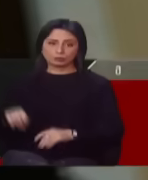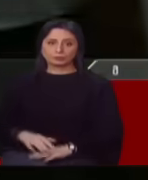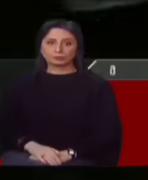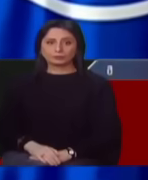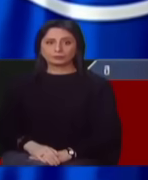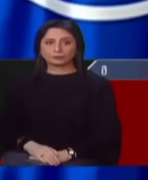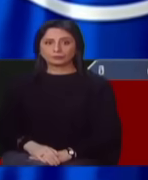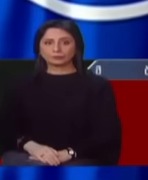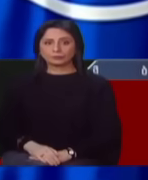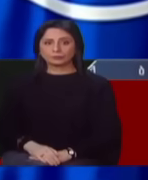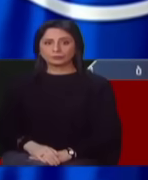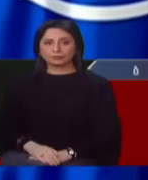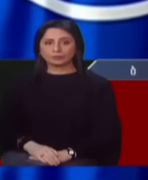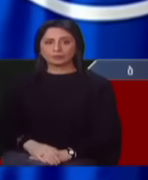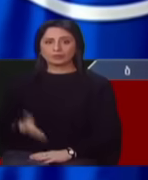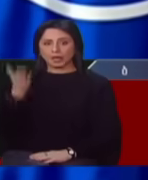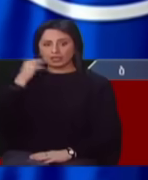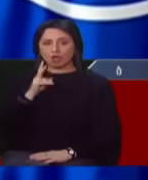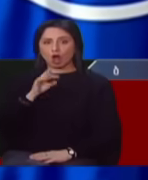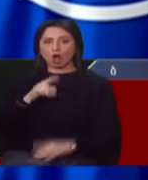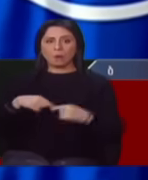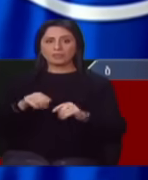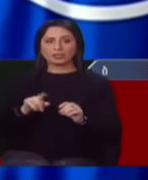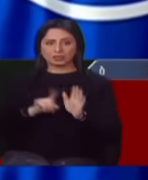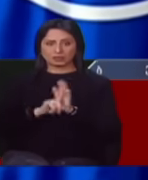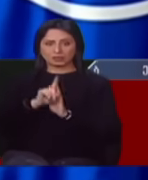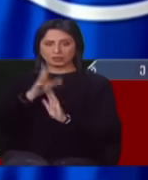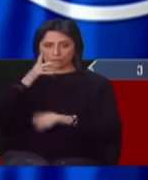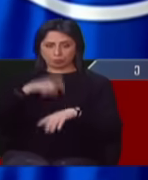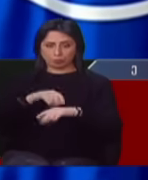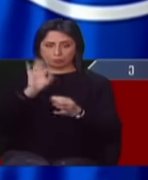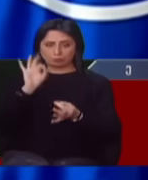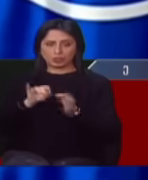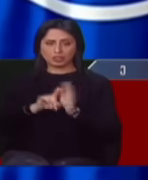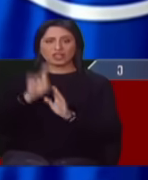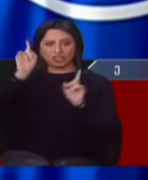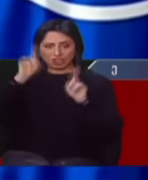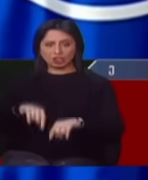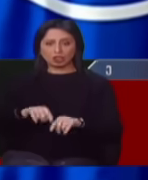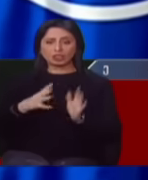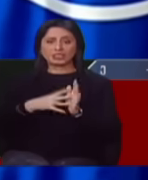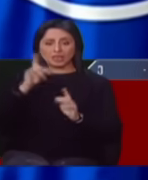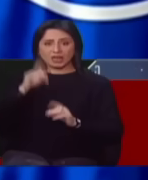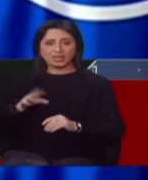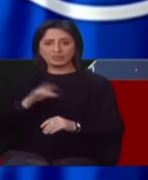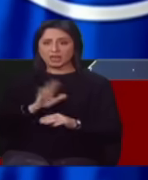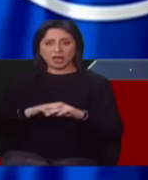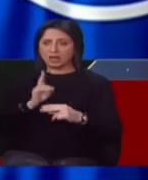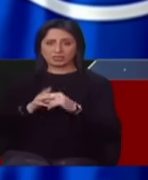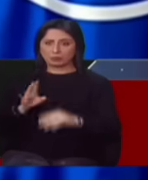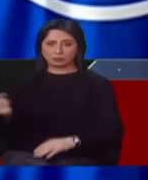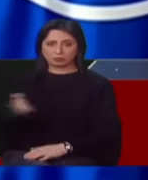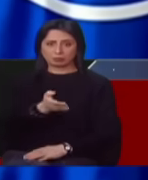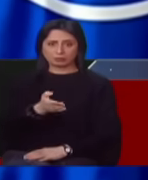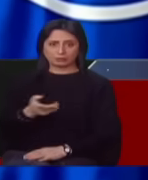ორგანიზაციას. ადრე არდაცებულო კომიტეტის ხდომა დაიწყო ზუსტად თავის დროზე, ყველამ იცოდა როდის იწყებოდა და არავის ხელი არ შეუშლია